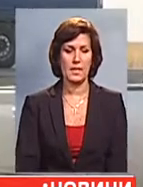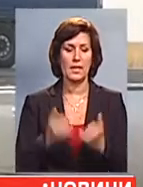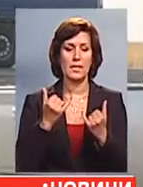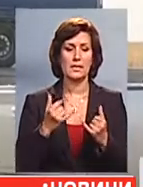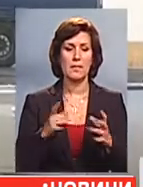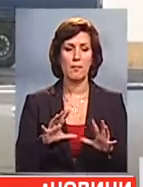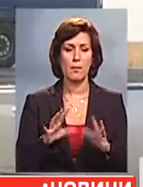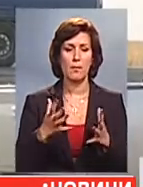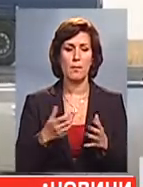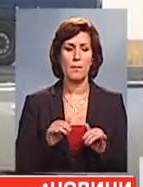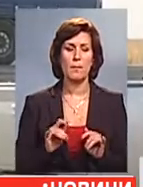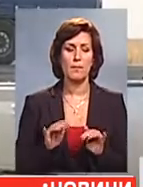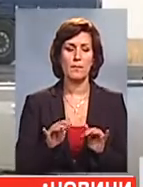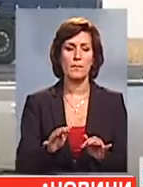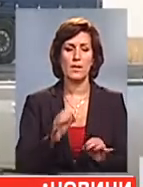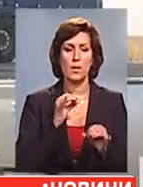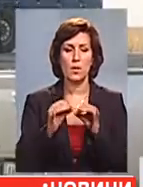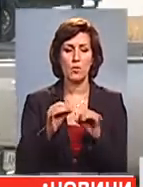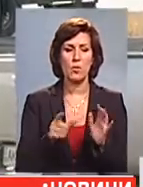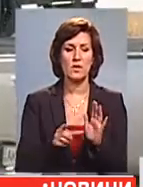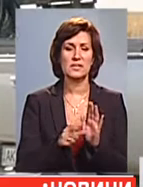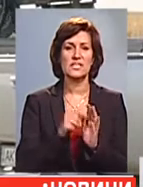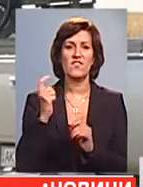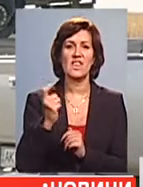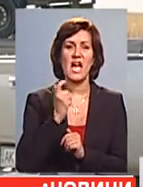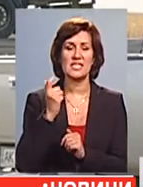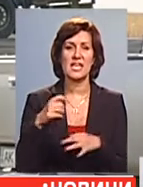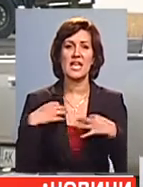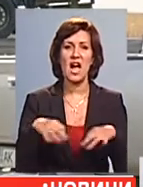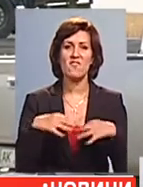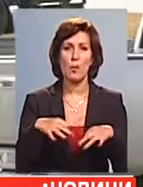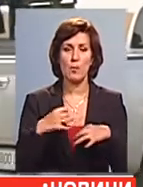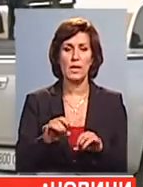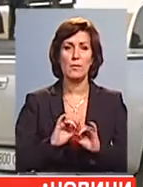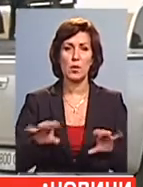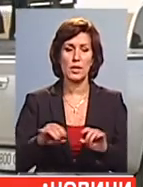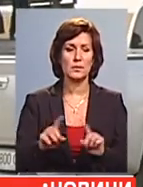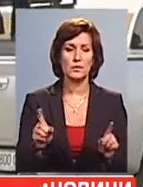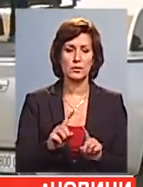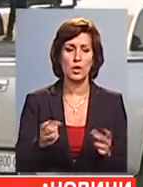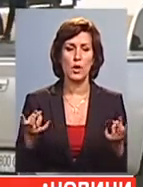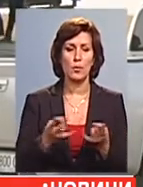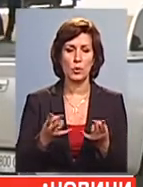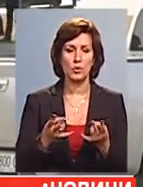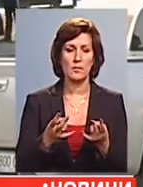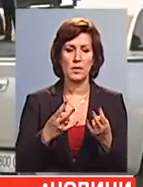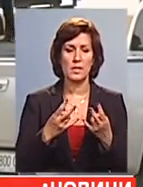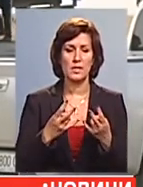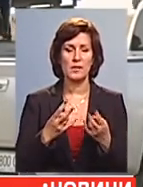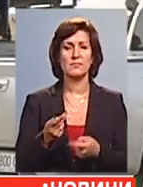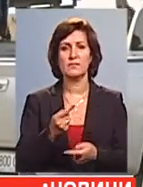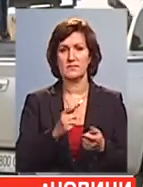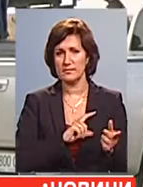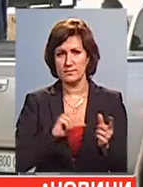на даний момент ми проводили розмови з власниками автомобілів і пояснювали, що потрібно розвертатися і